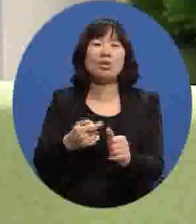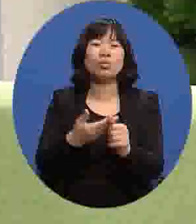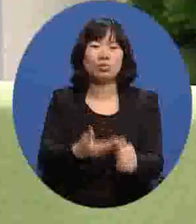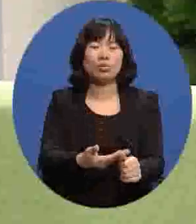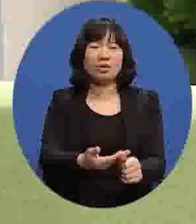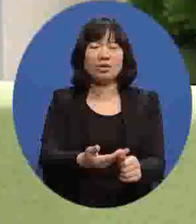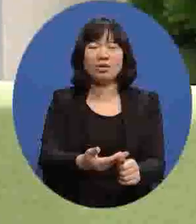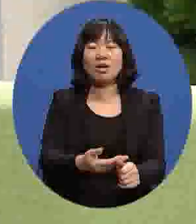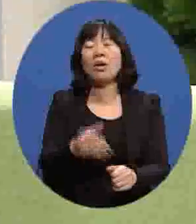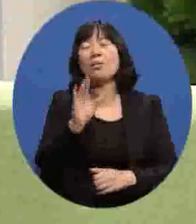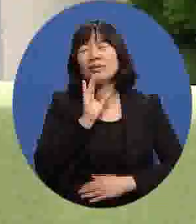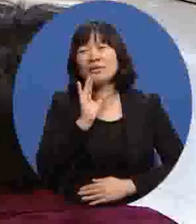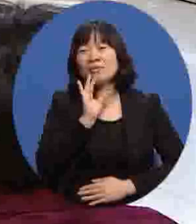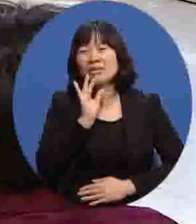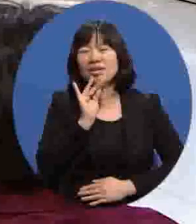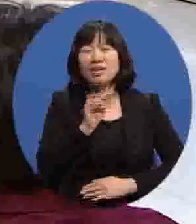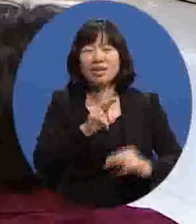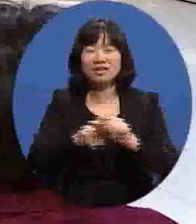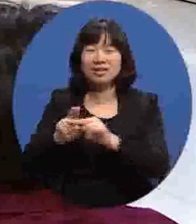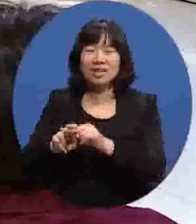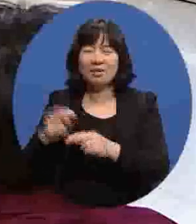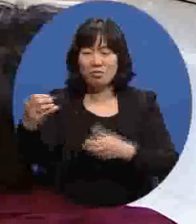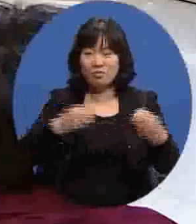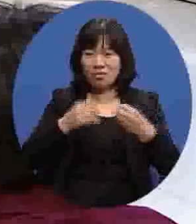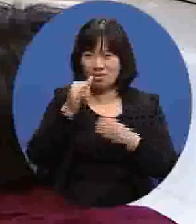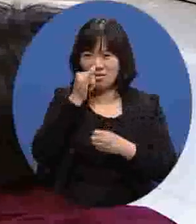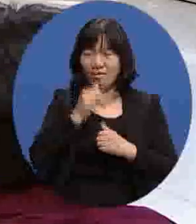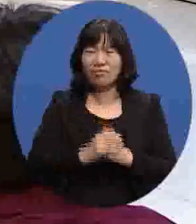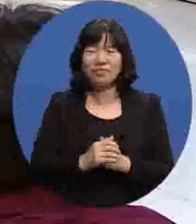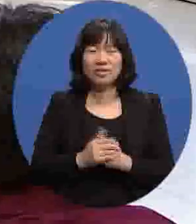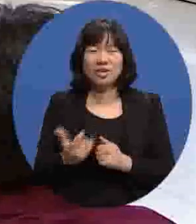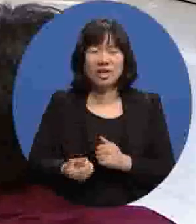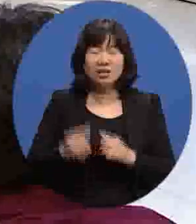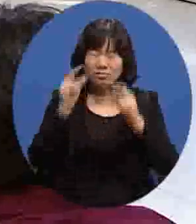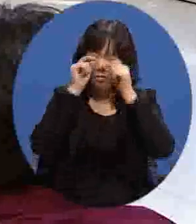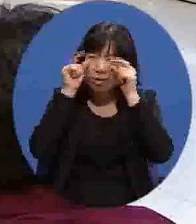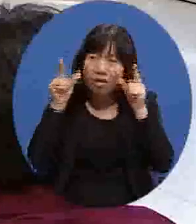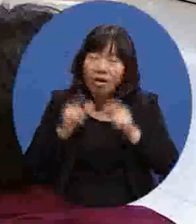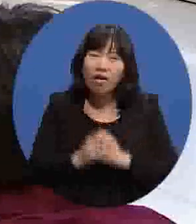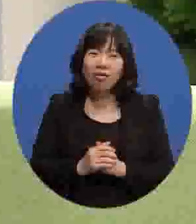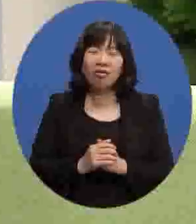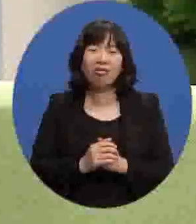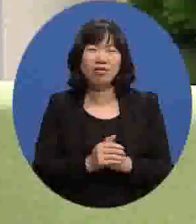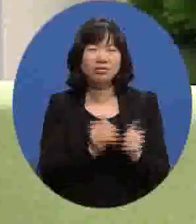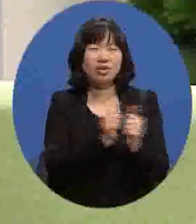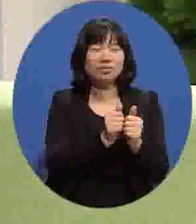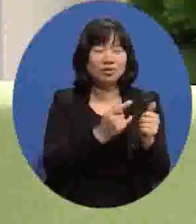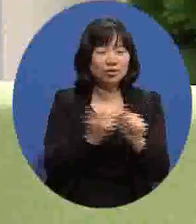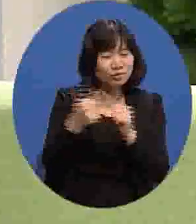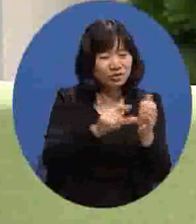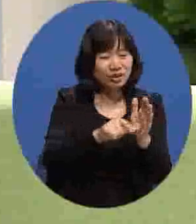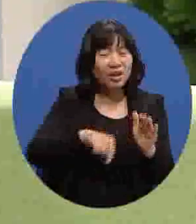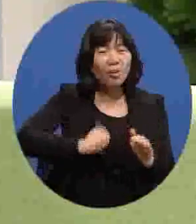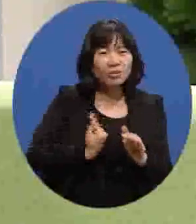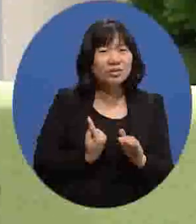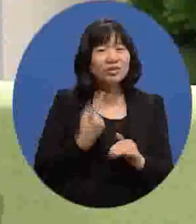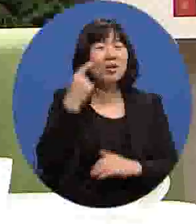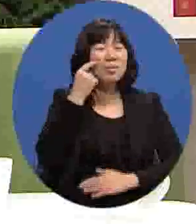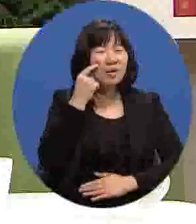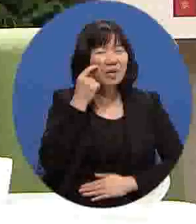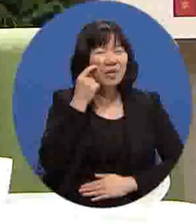맞아요, 그래서, 맞아요. 그러시네, 진짜 방청객님께서. 예. 일찍 일어나는 거 남자들은 죽을 때까지 혼자서는